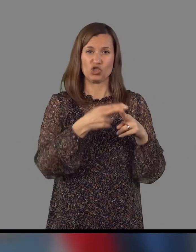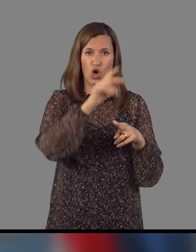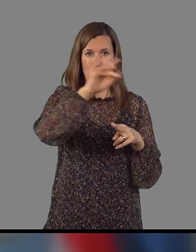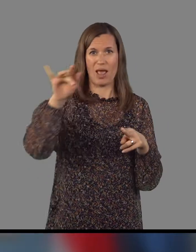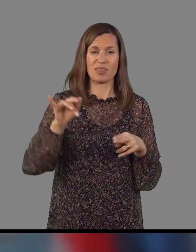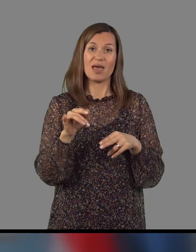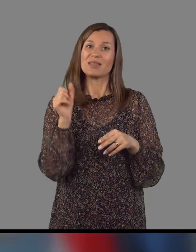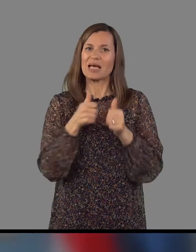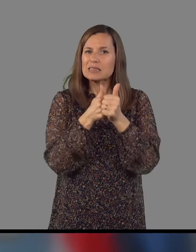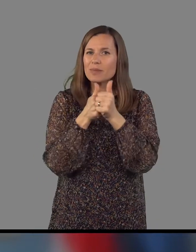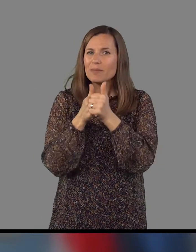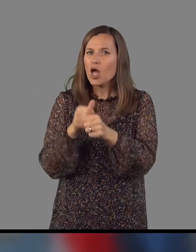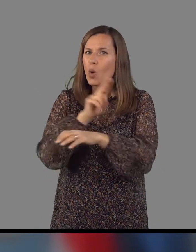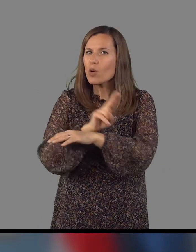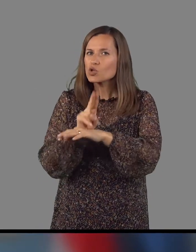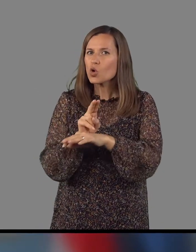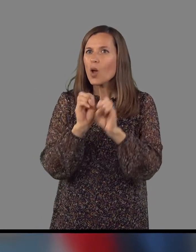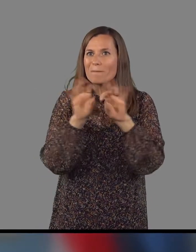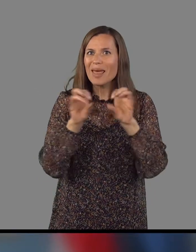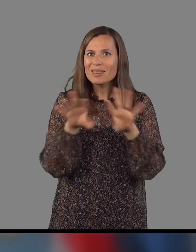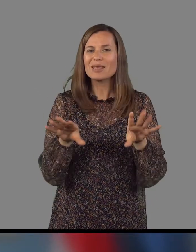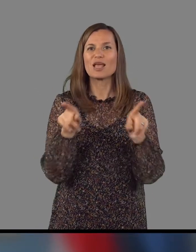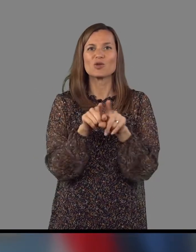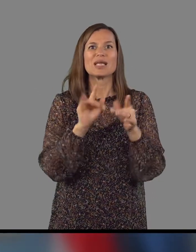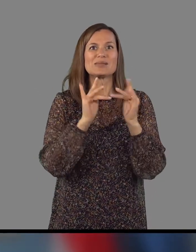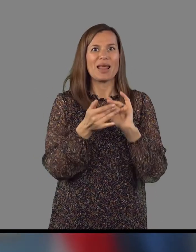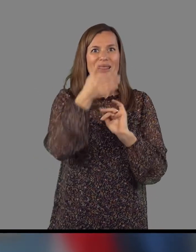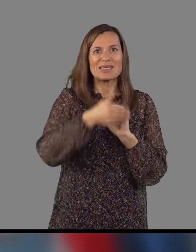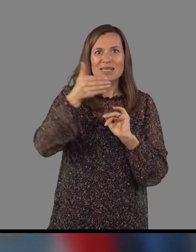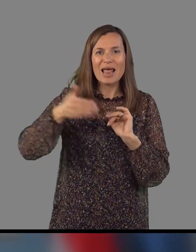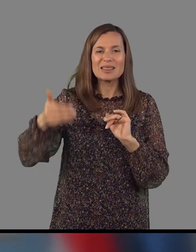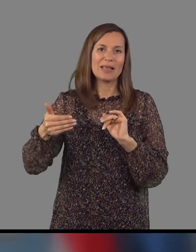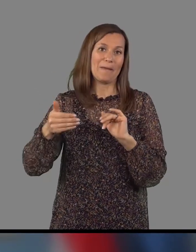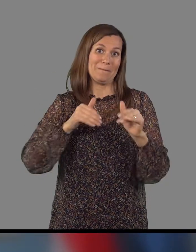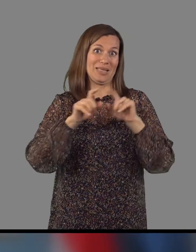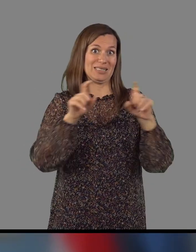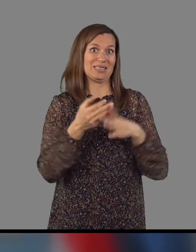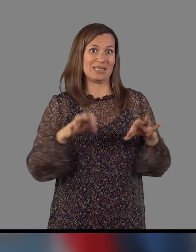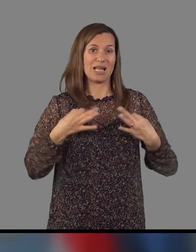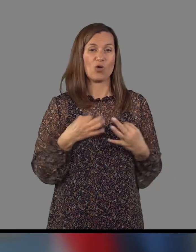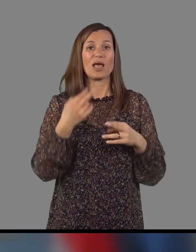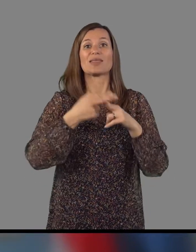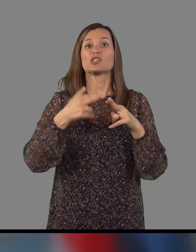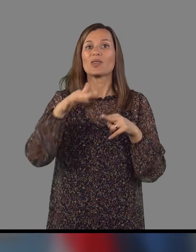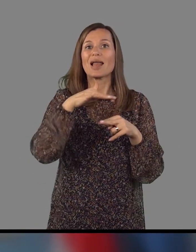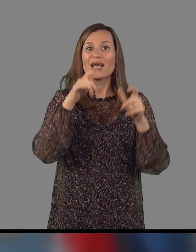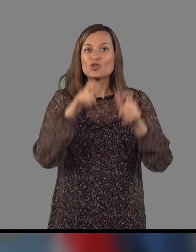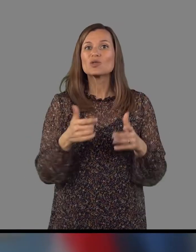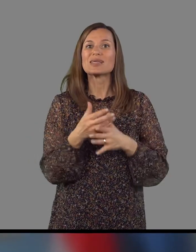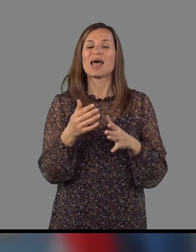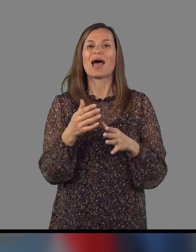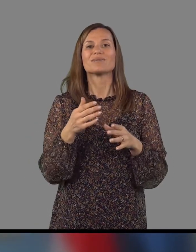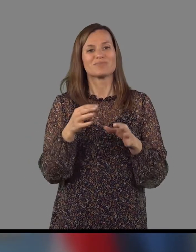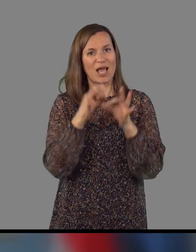državljane, da spremljajo pozorno medije in predvsem spletne strani Ministrstva za zdravje, Nacionalnega inštituta za